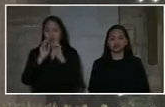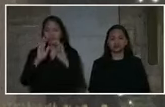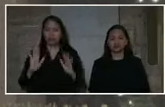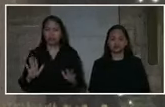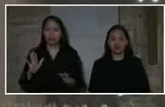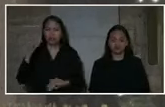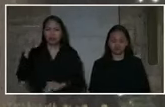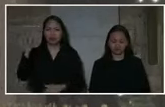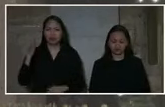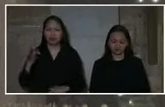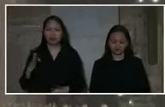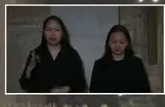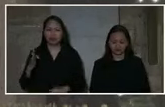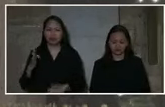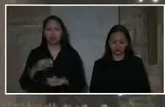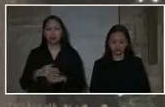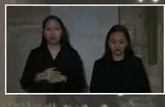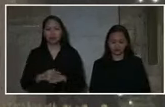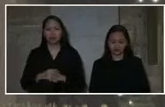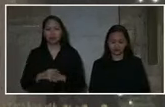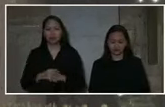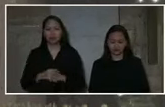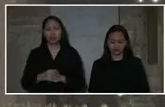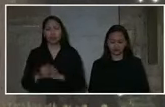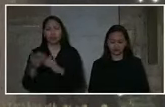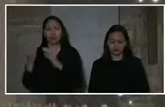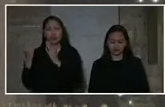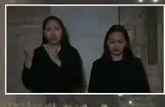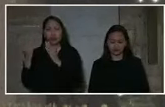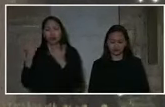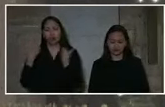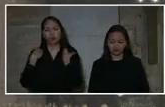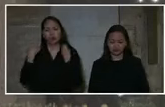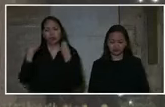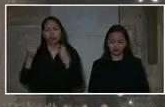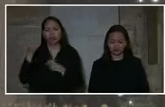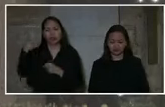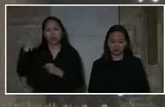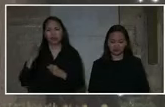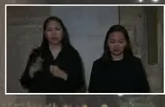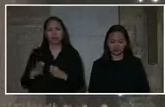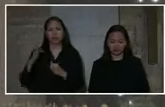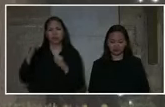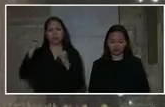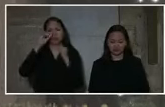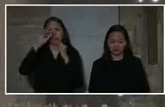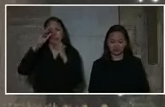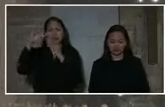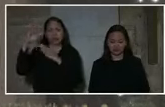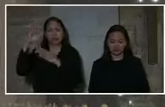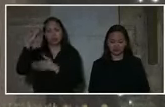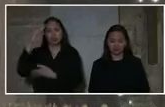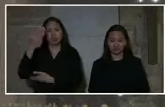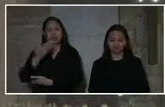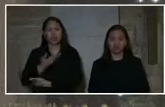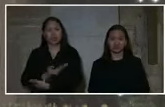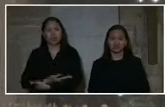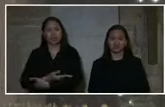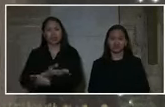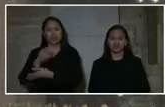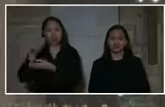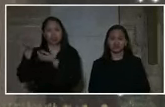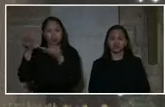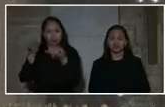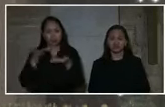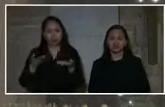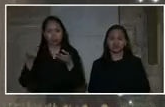Diyos. Ang makapangyarihang Diyos Ama na bugtong na anak na naparito na noon at hinihintay